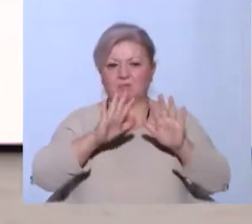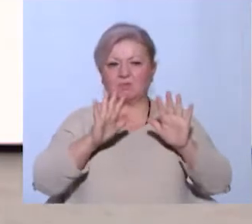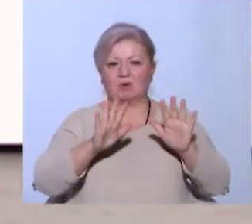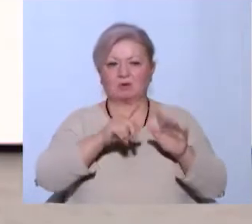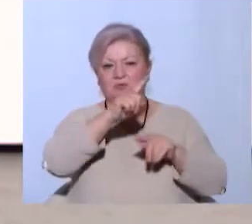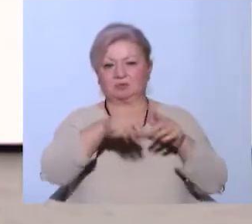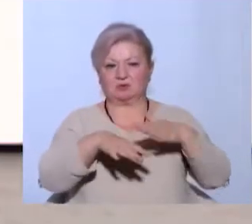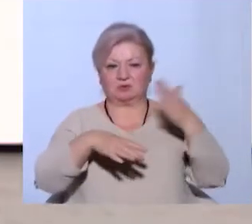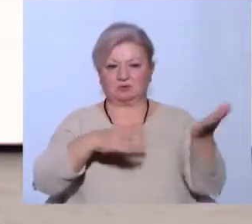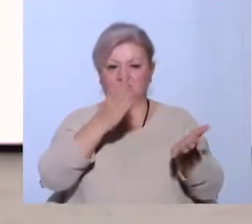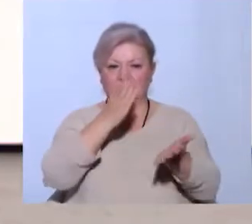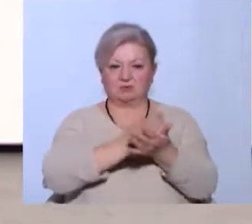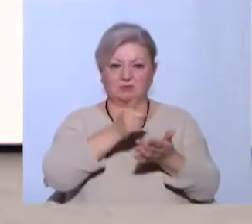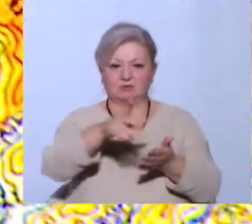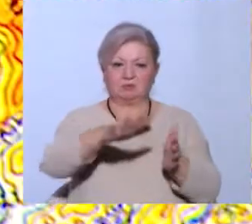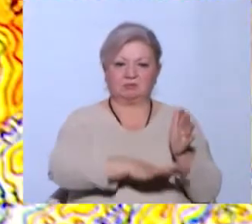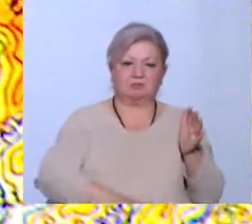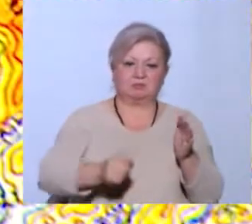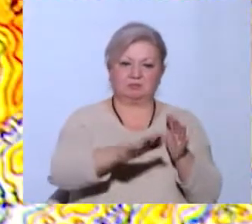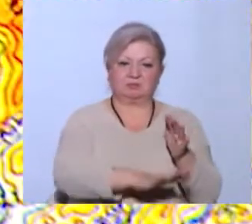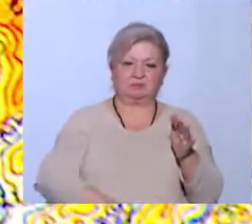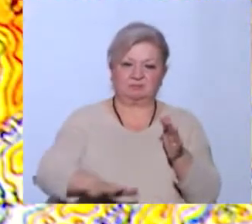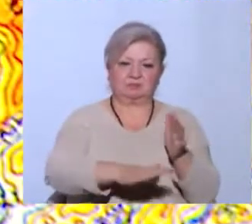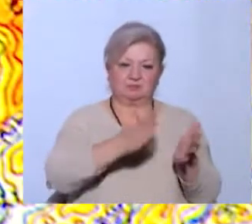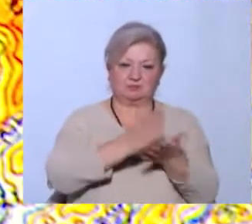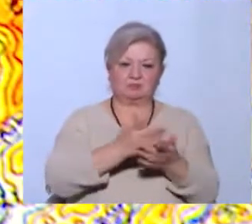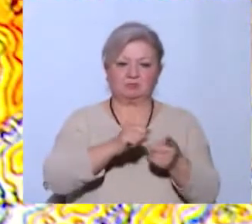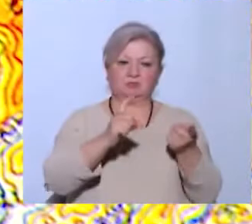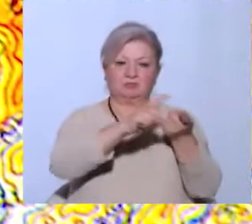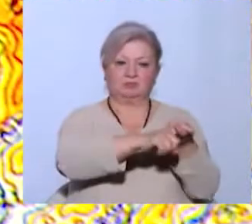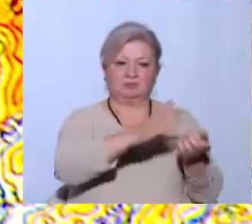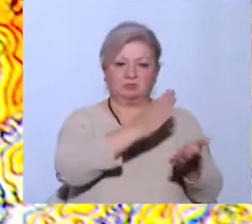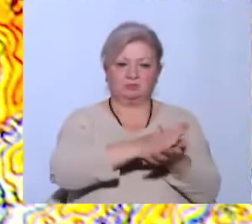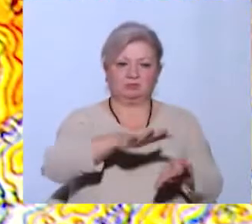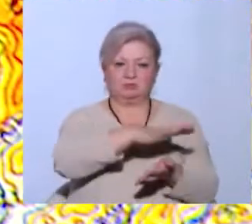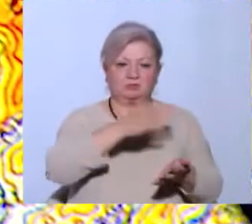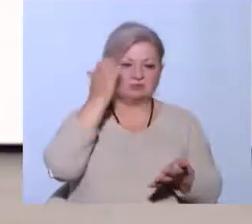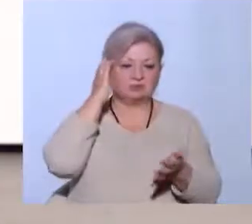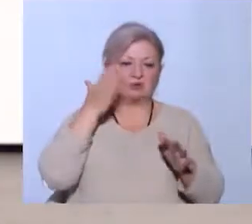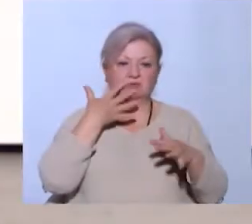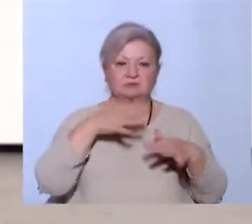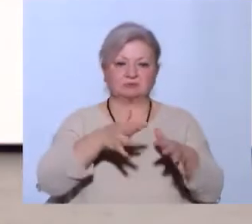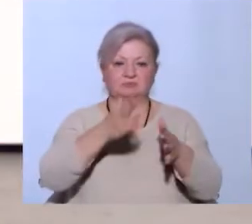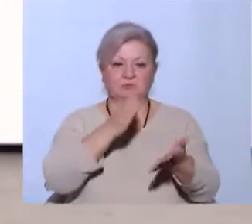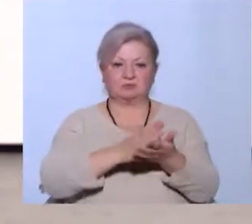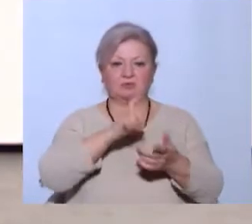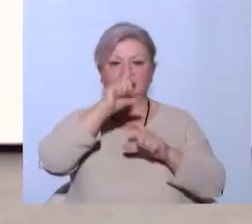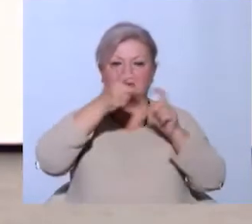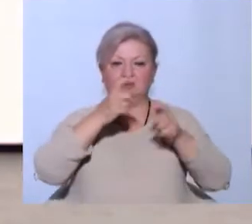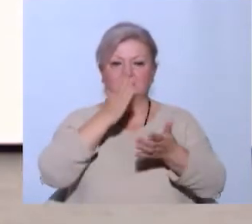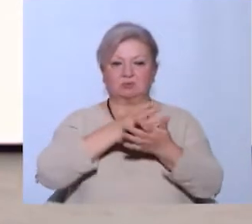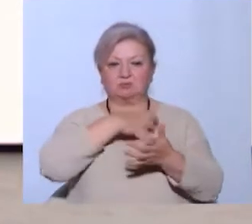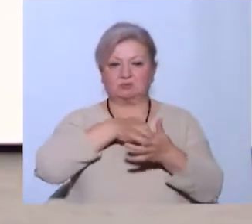ზოლია კოლხეთის დაბლობის მონაკვეთი, რომელიც შავი ზღვის სანაპიროზე მდებარეობს. ქედებიდან მნიშვნელოვანია გაგრის